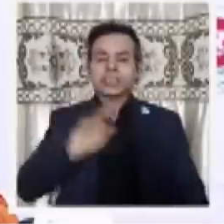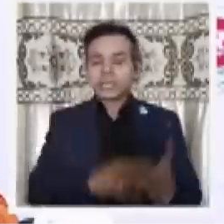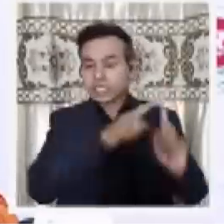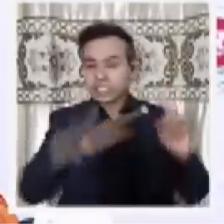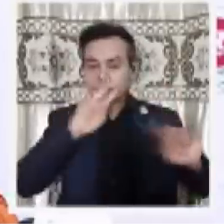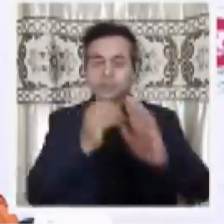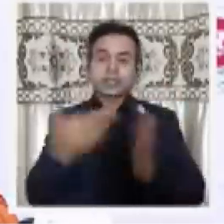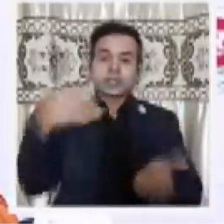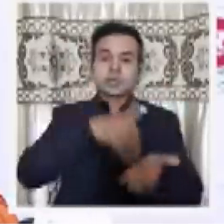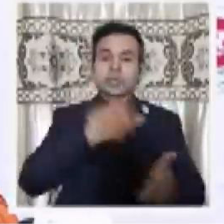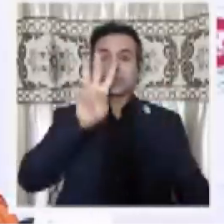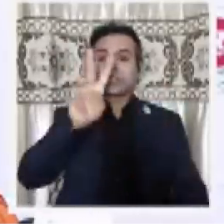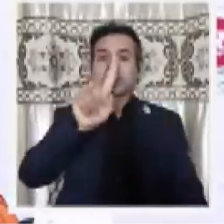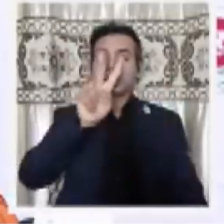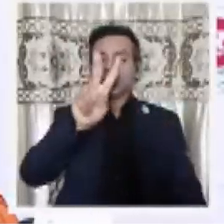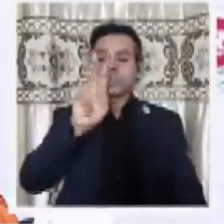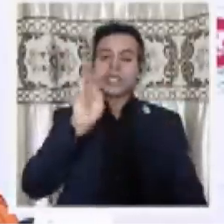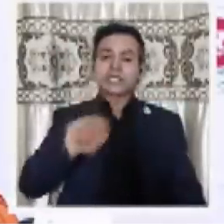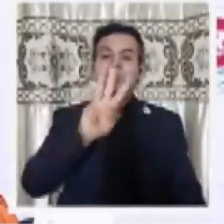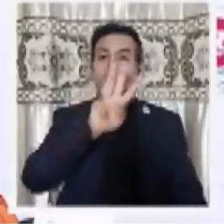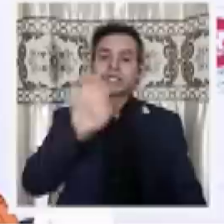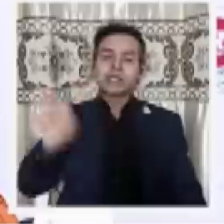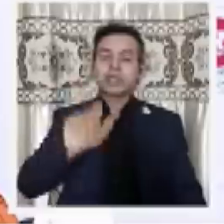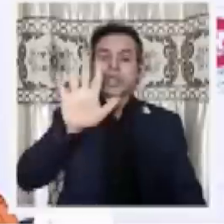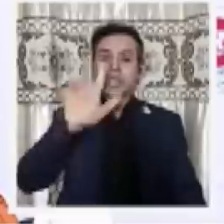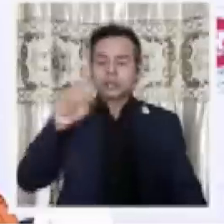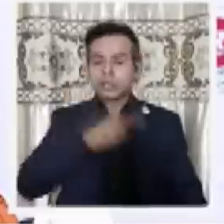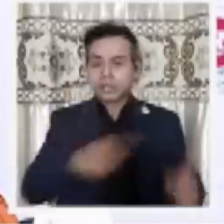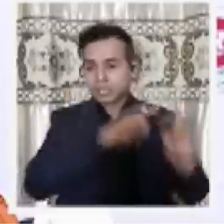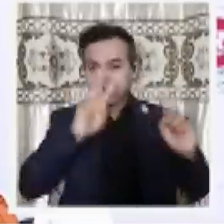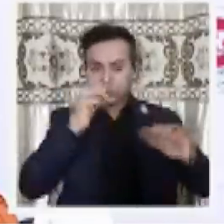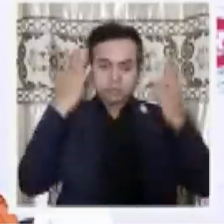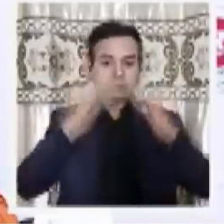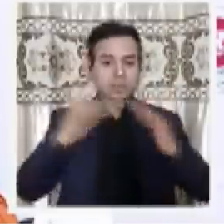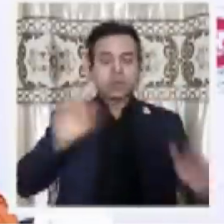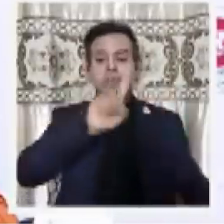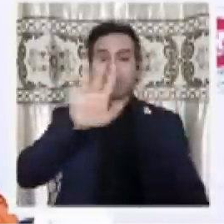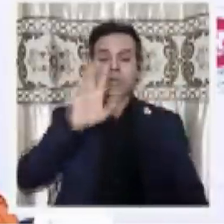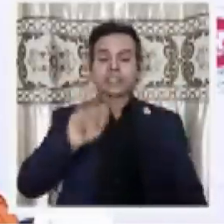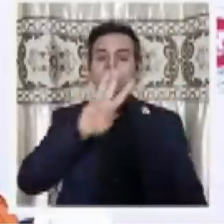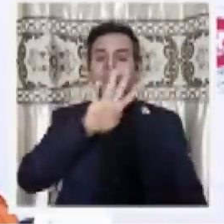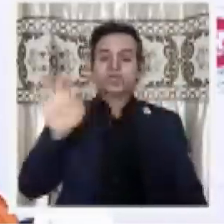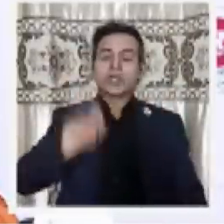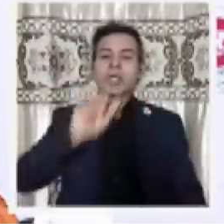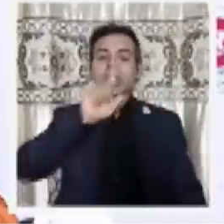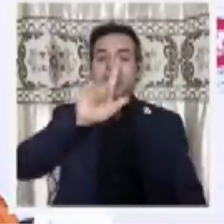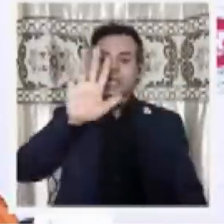24 ঘন্টা আইসোলেশনে যুক্ত হয়েছেন 802 জন, 24 ঘন্টায় ছাড় পেয়েছেন 723 জন। এ পর্যন্ত